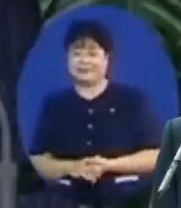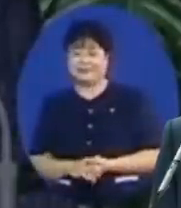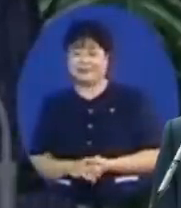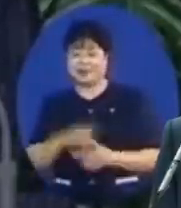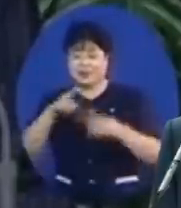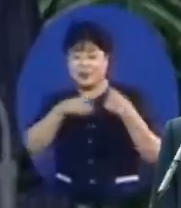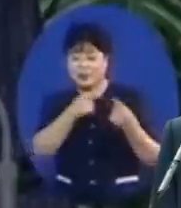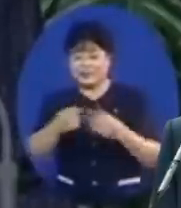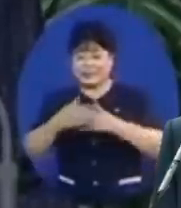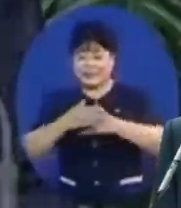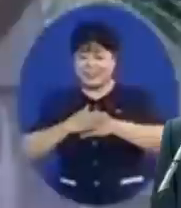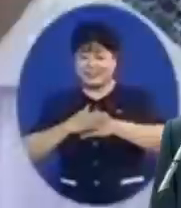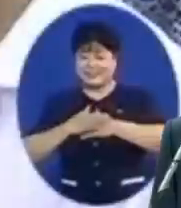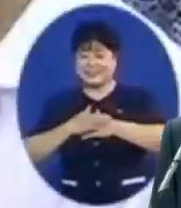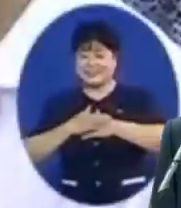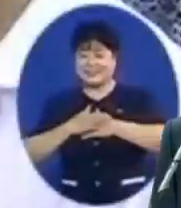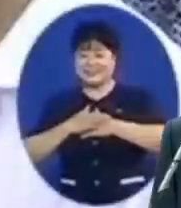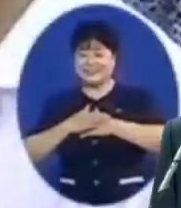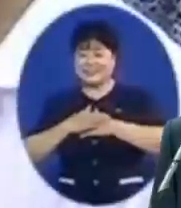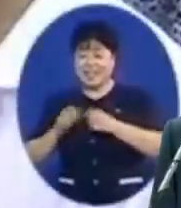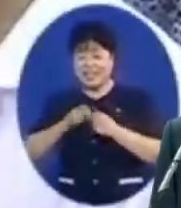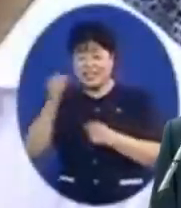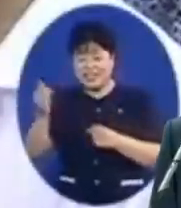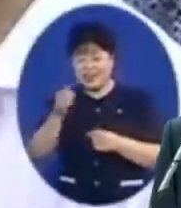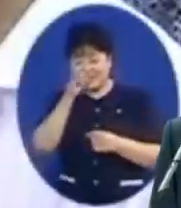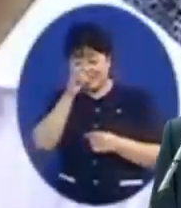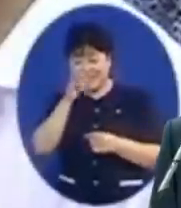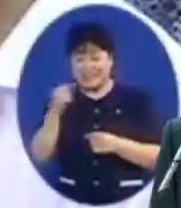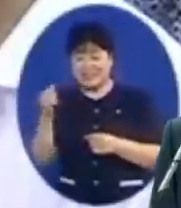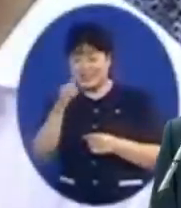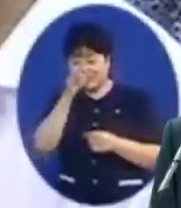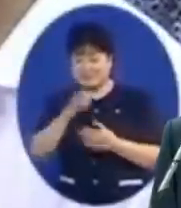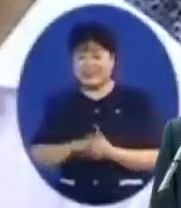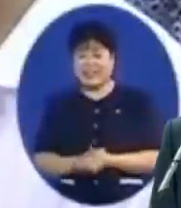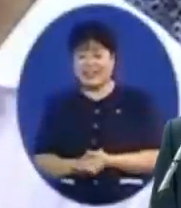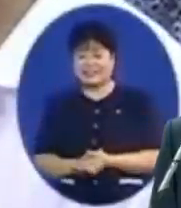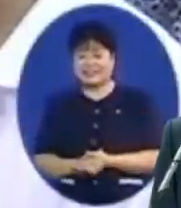따라 말씀해서 나는 영생을 가지고 있습니다.